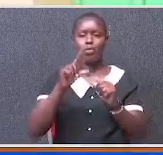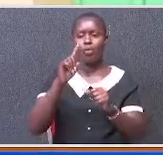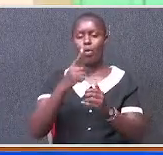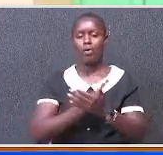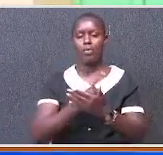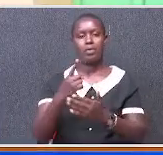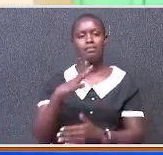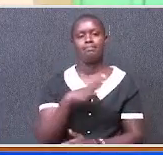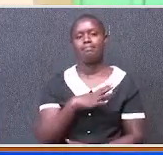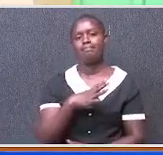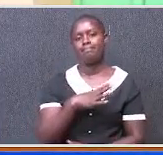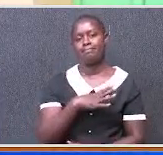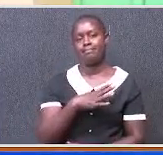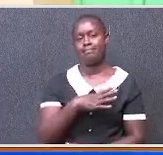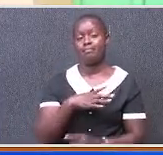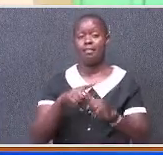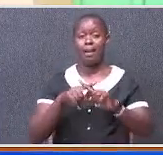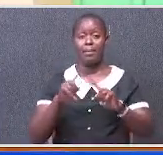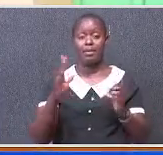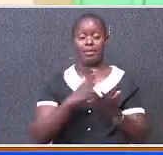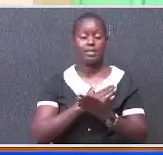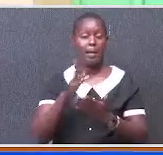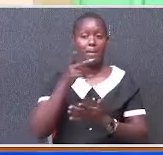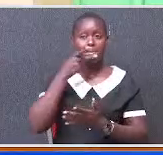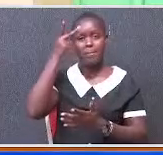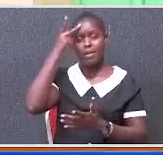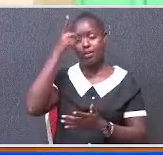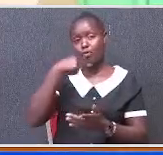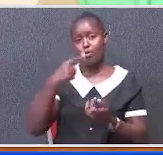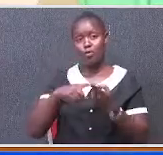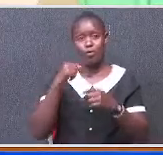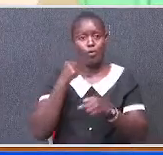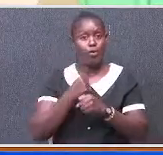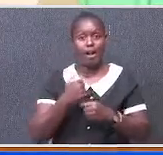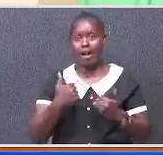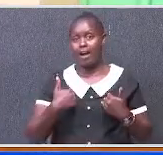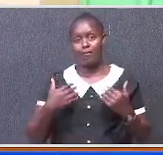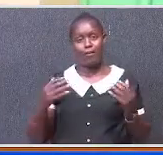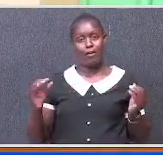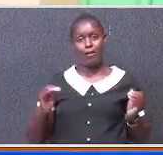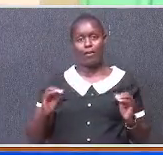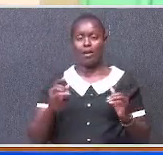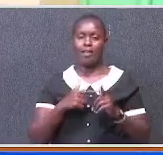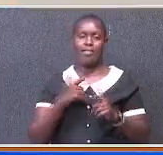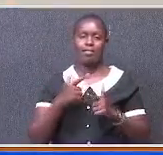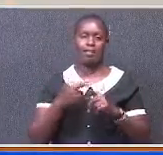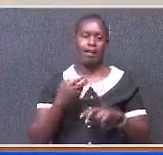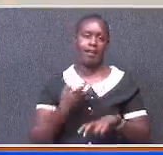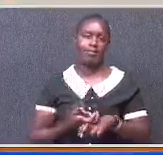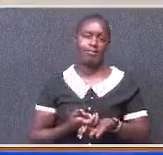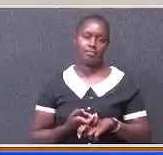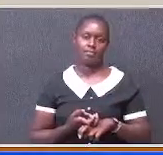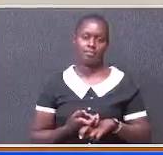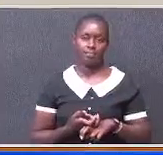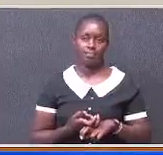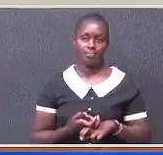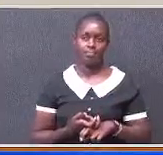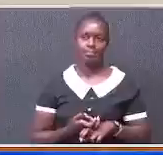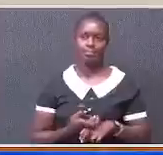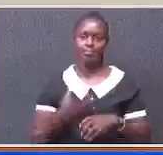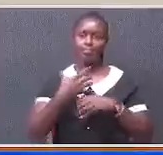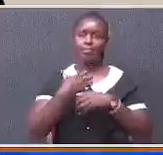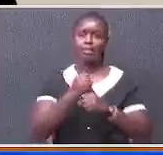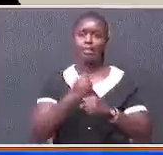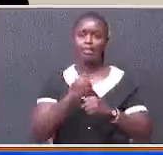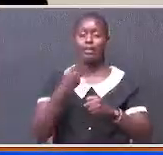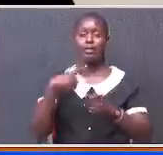sawa. But kwa wasasi wengine wenye tuko chini pia sio mzuri. Stakeholders in the education